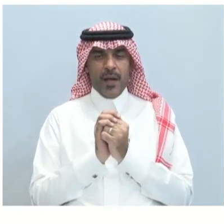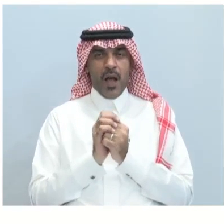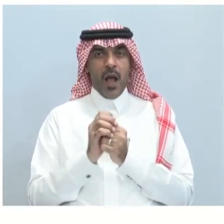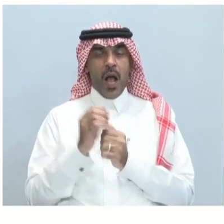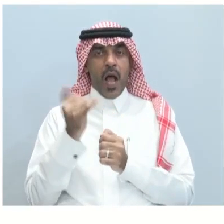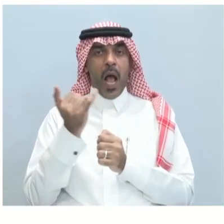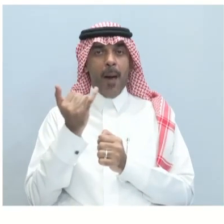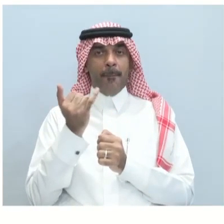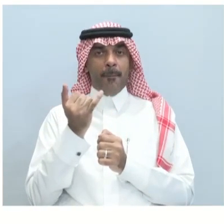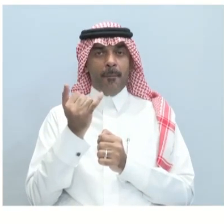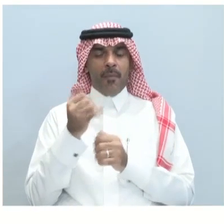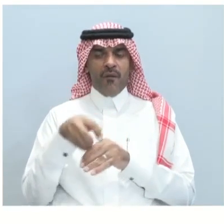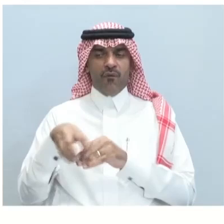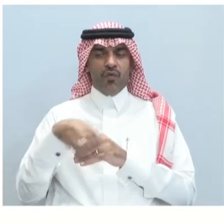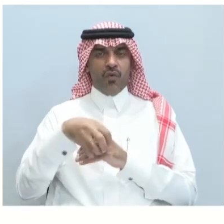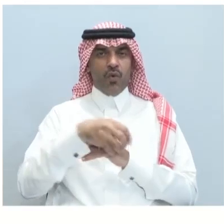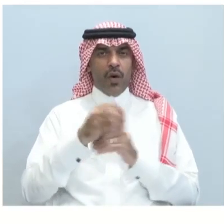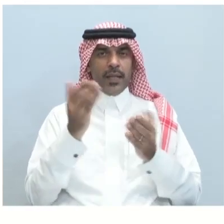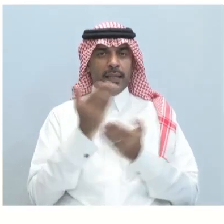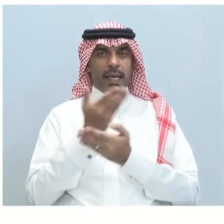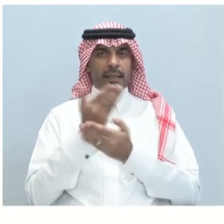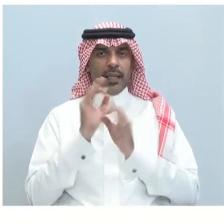اهم فروع الدراسات الاجتماعيه